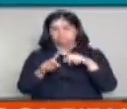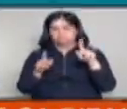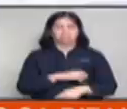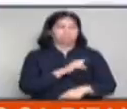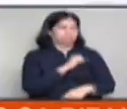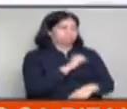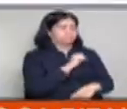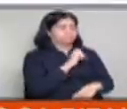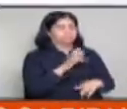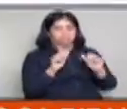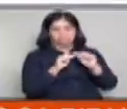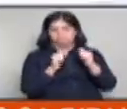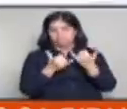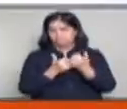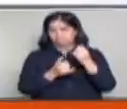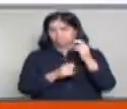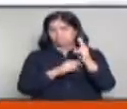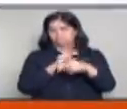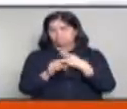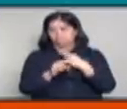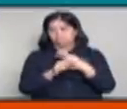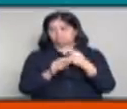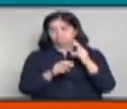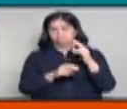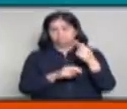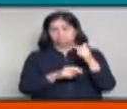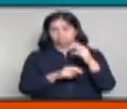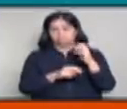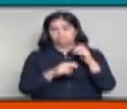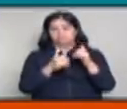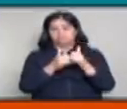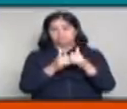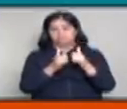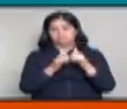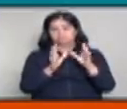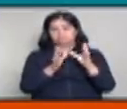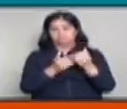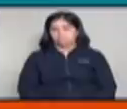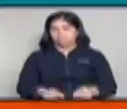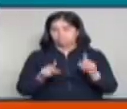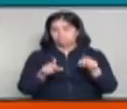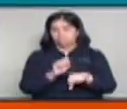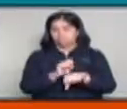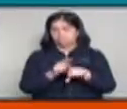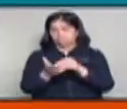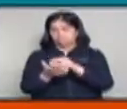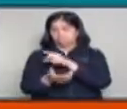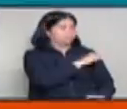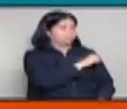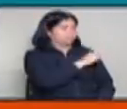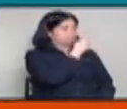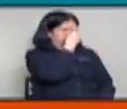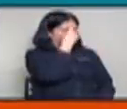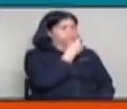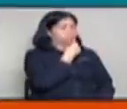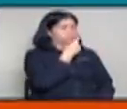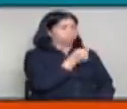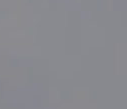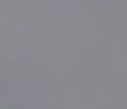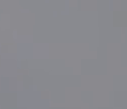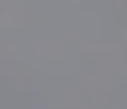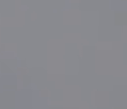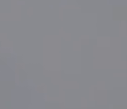off? Opo. Agency po itong Universal Gameplay. Yung Universal Gameplay po, yan po yung company ko po dati. Ito yung may utang sa inyo? Opo. Sabi po nung ano